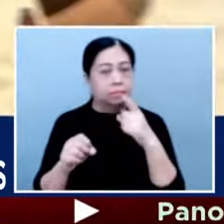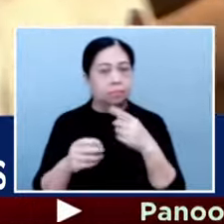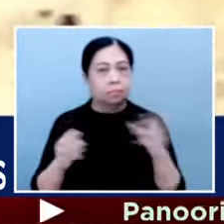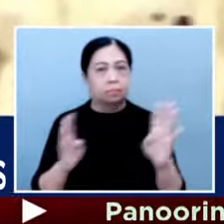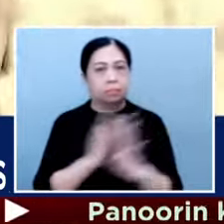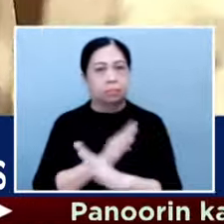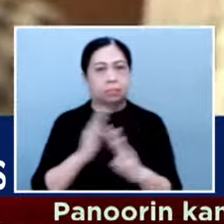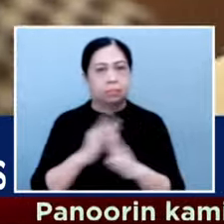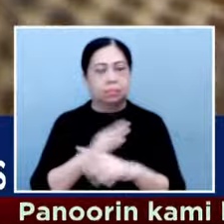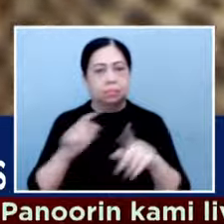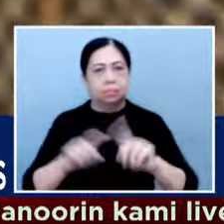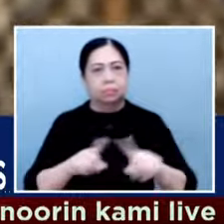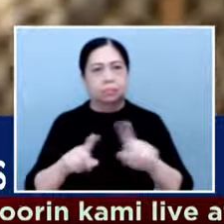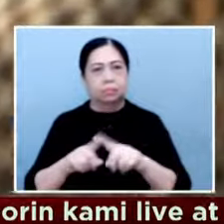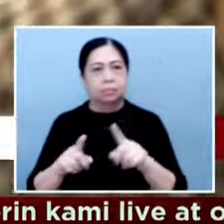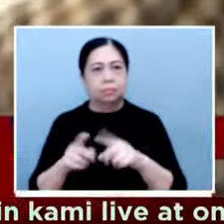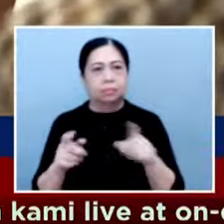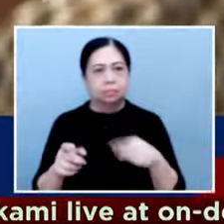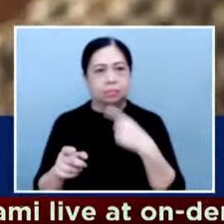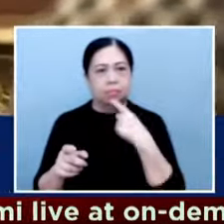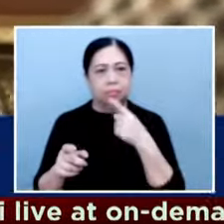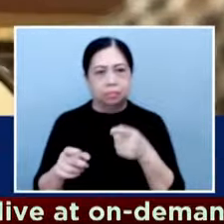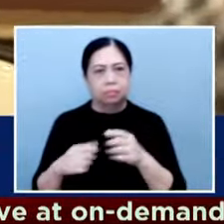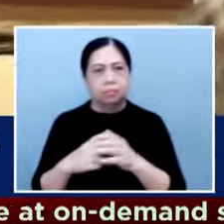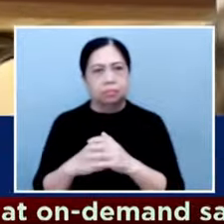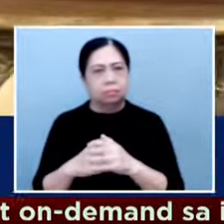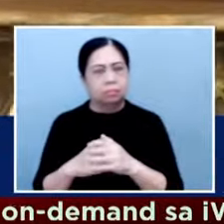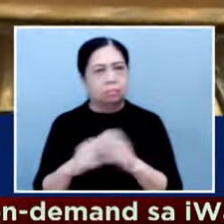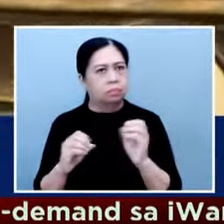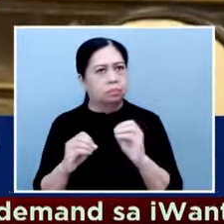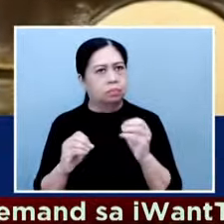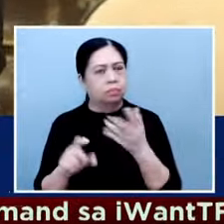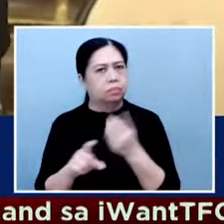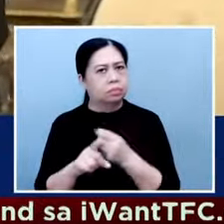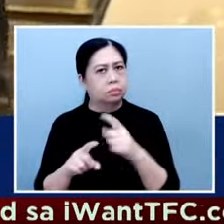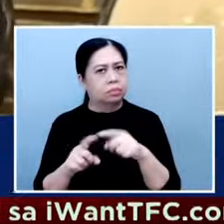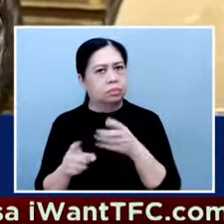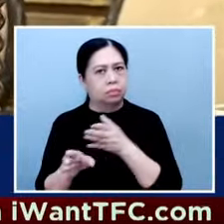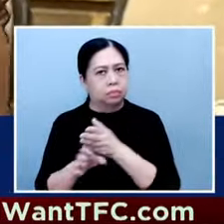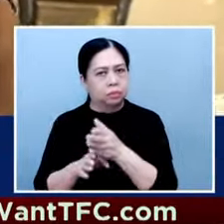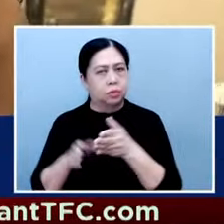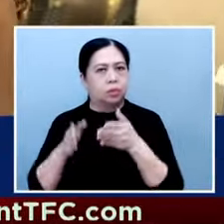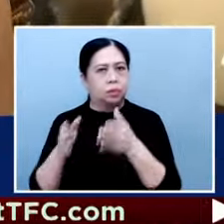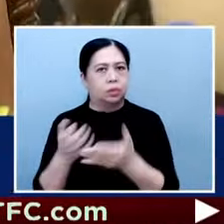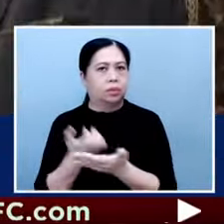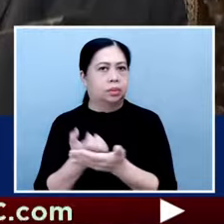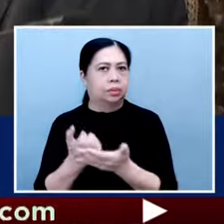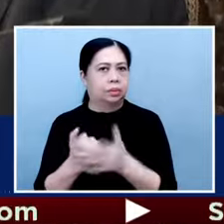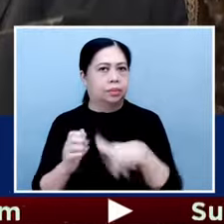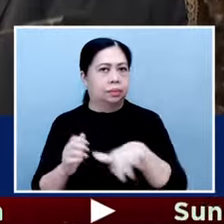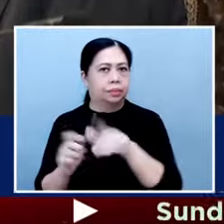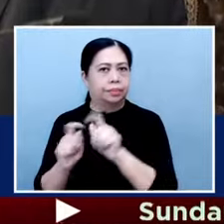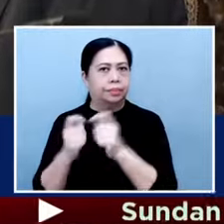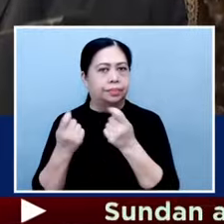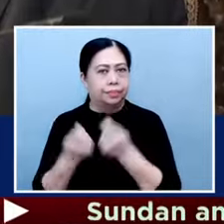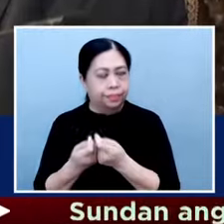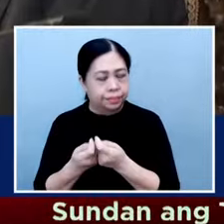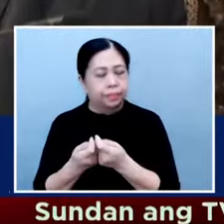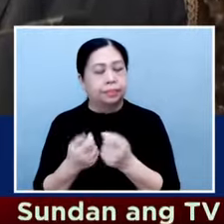kanyang administrasyon na aniya walang magiging epekto sa direksyon ng economic team. It would